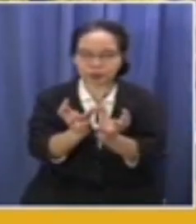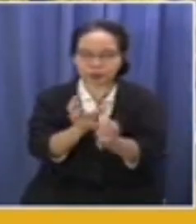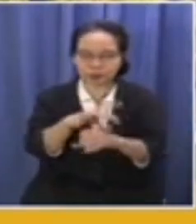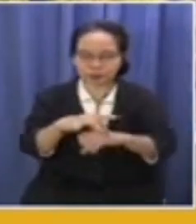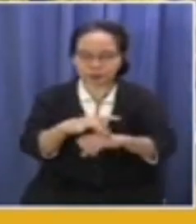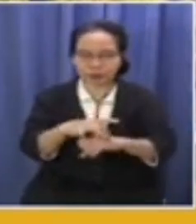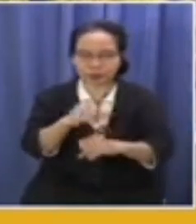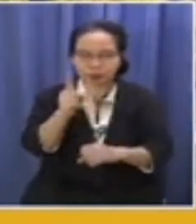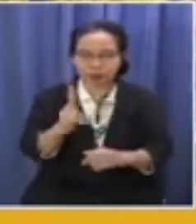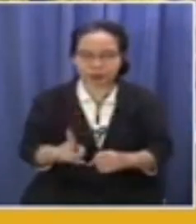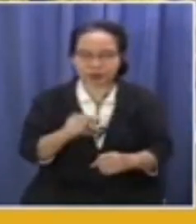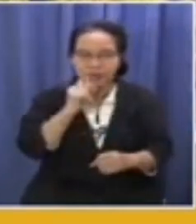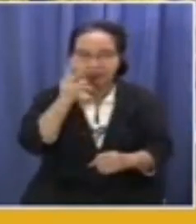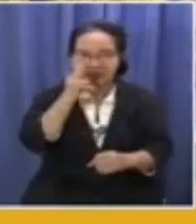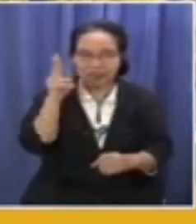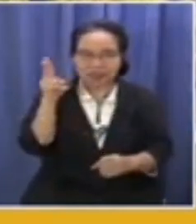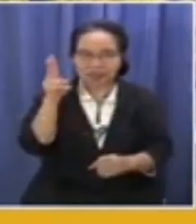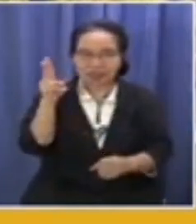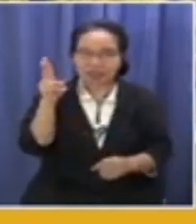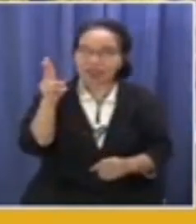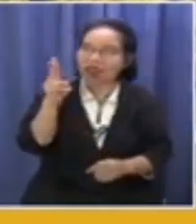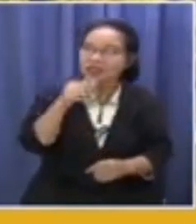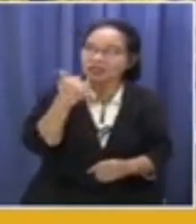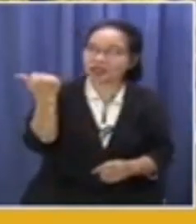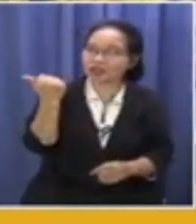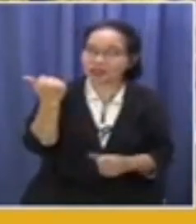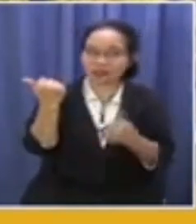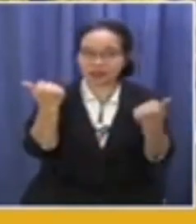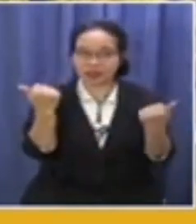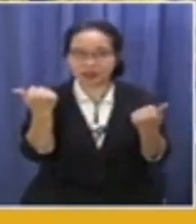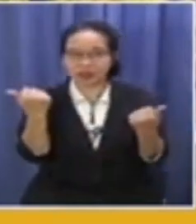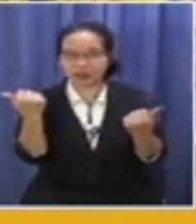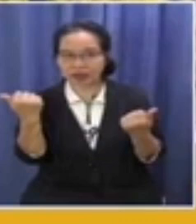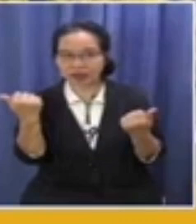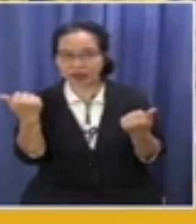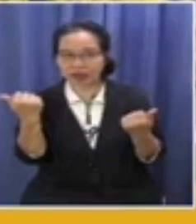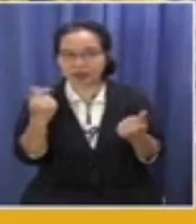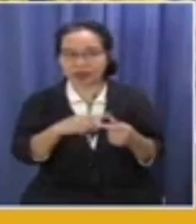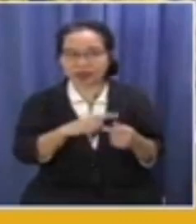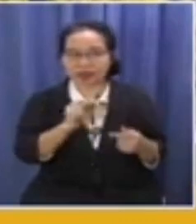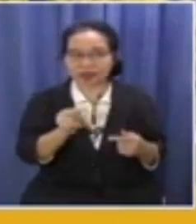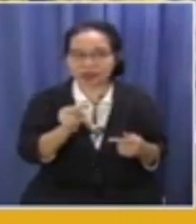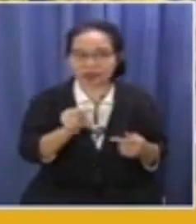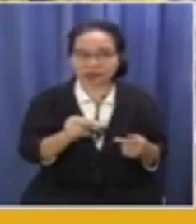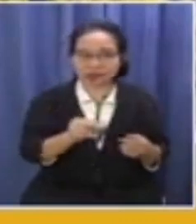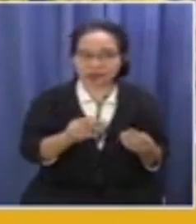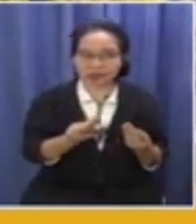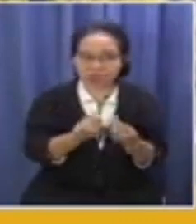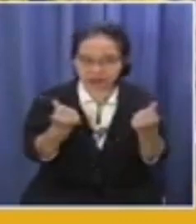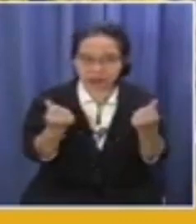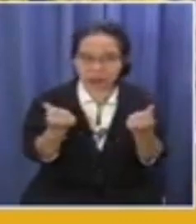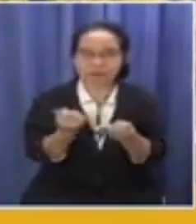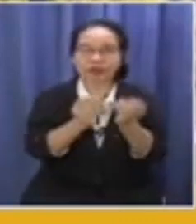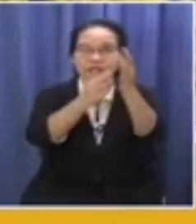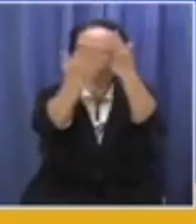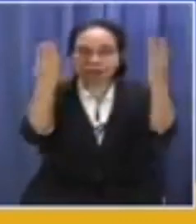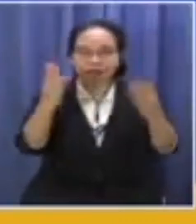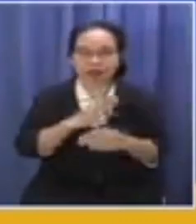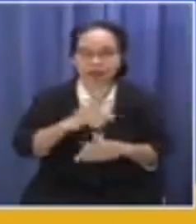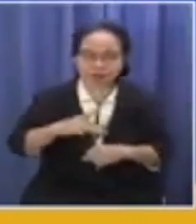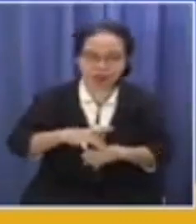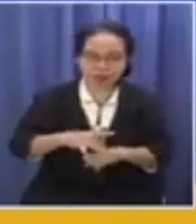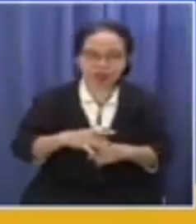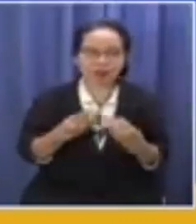ung kalahati Hindi makikita ung nando'n sa kalahati Kaya kailangan mawala ang langit at ang